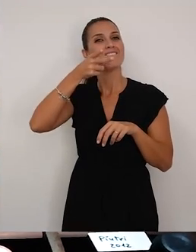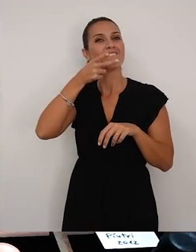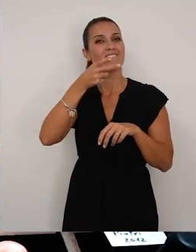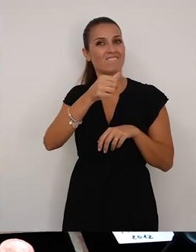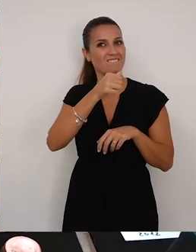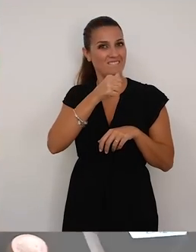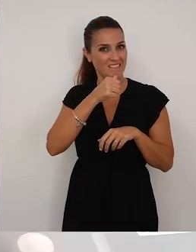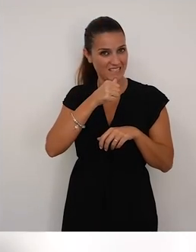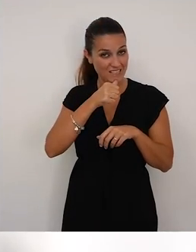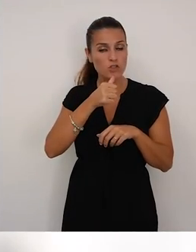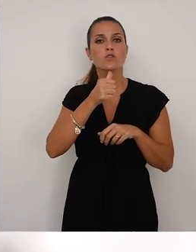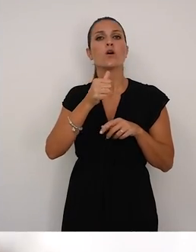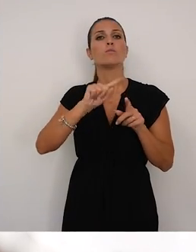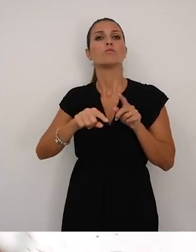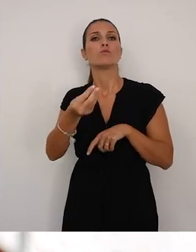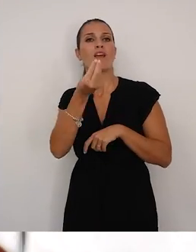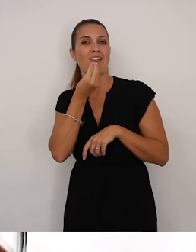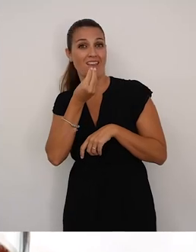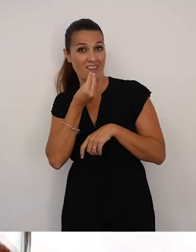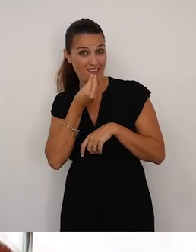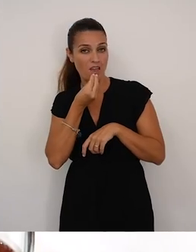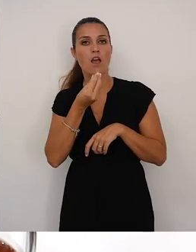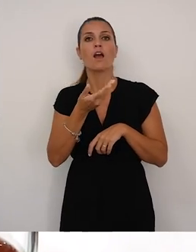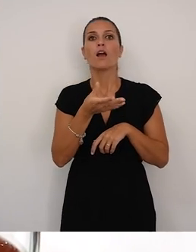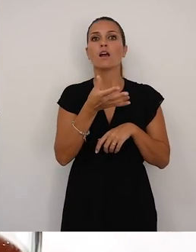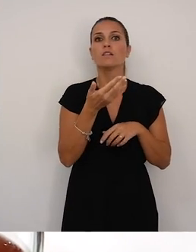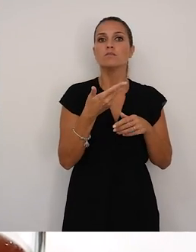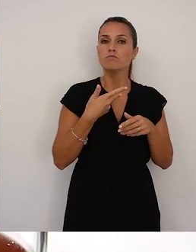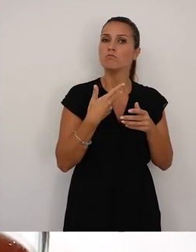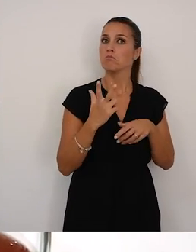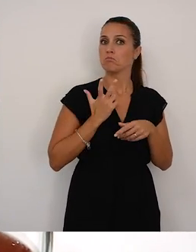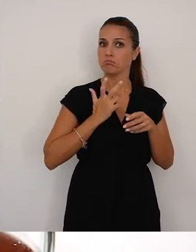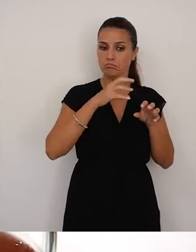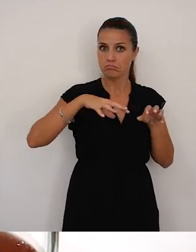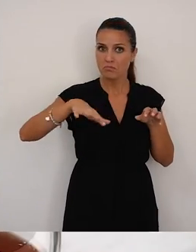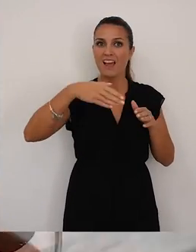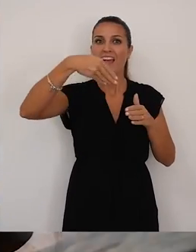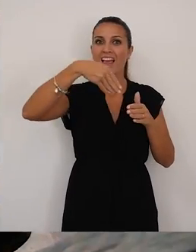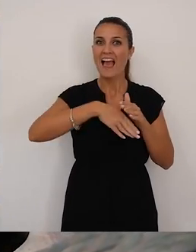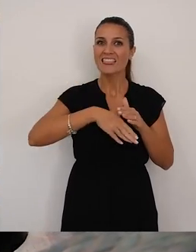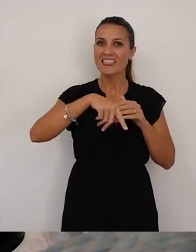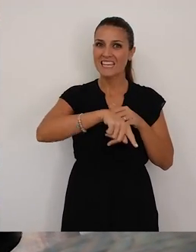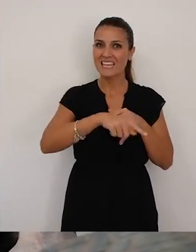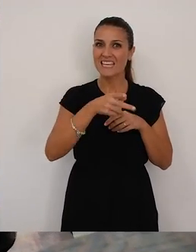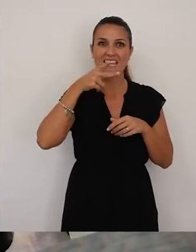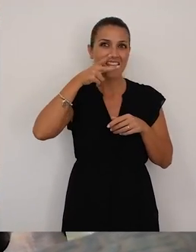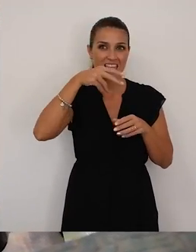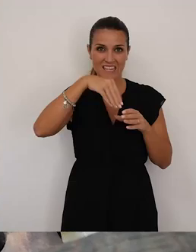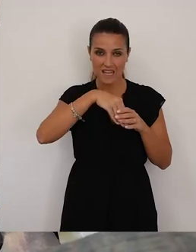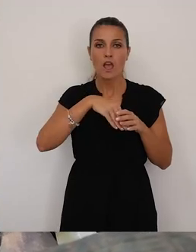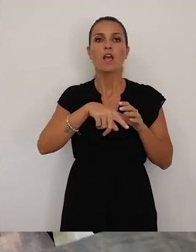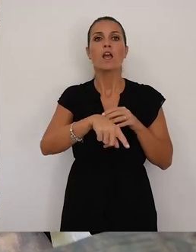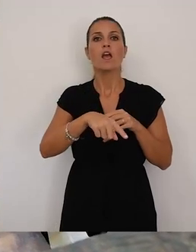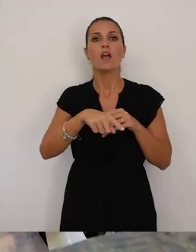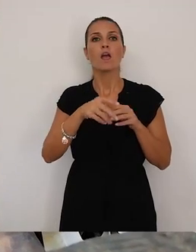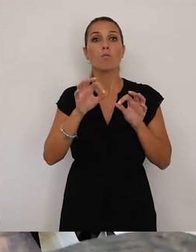l'innovazione enologica e culinaria, grazie in particolare alle eccellenti cantine vitivinicole che animano il territorio, riconosciute e apprezzate